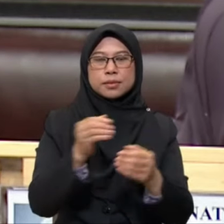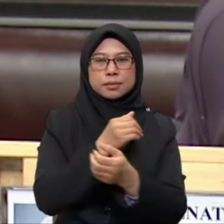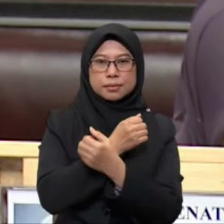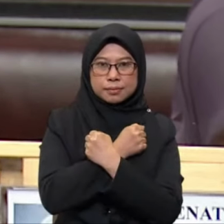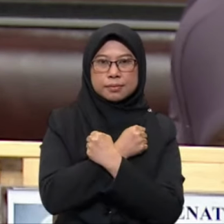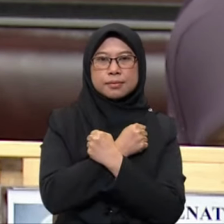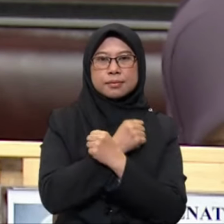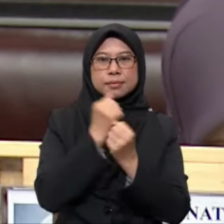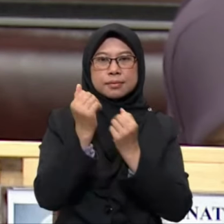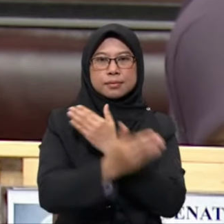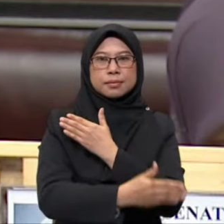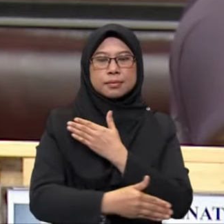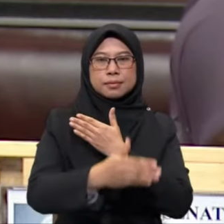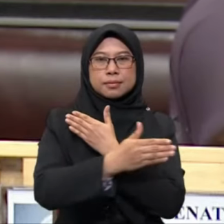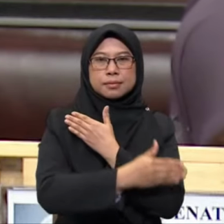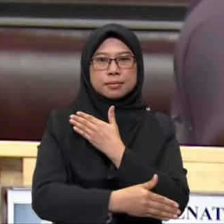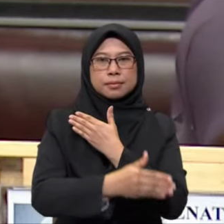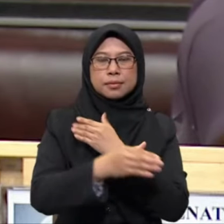negara